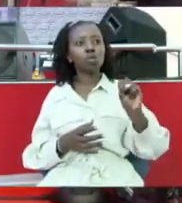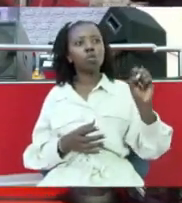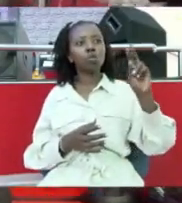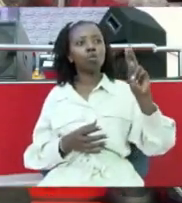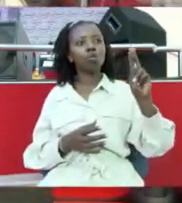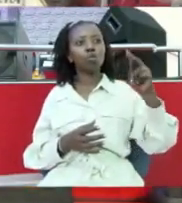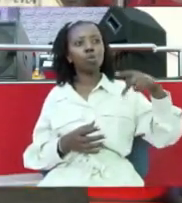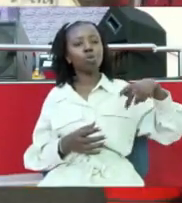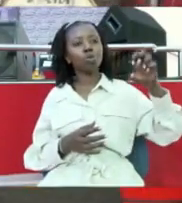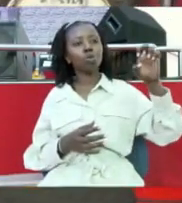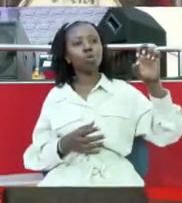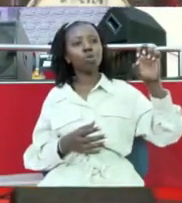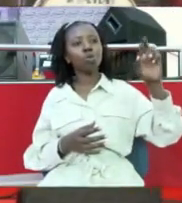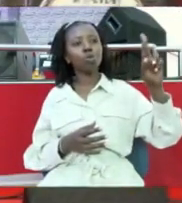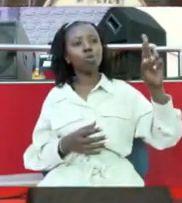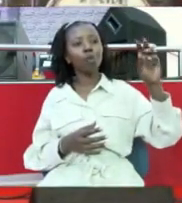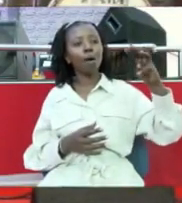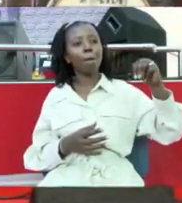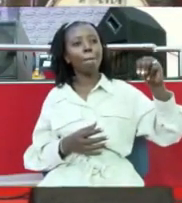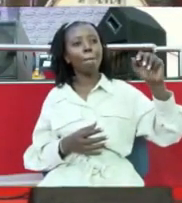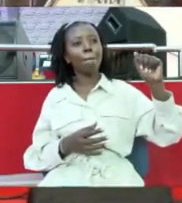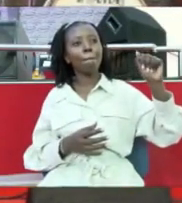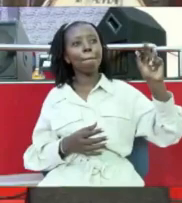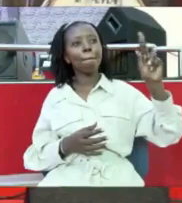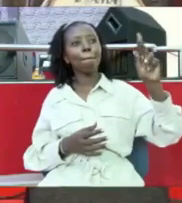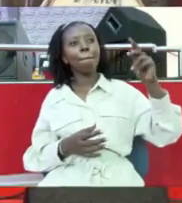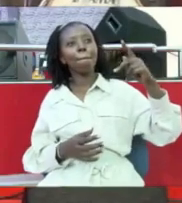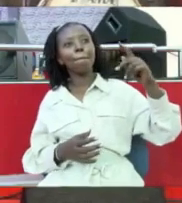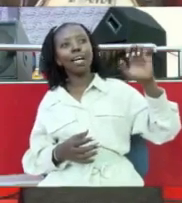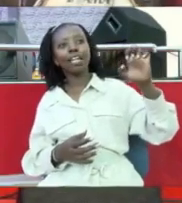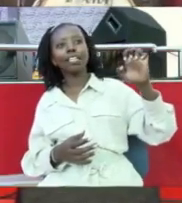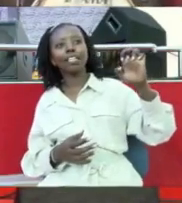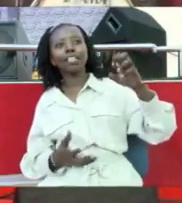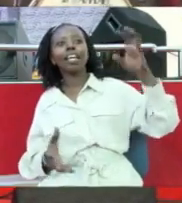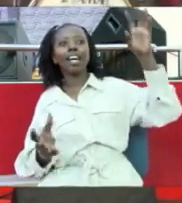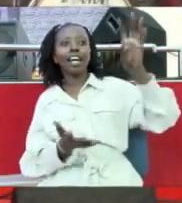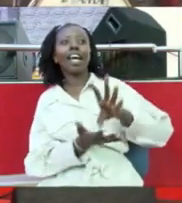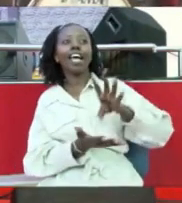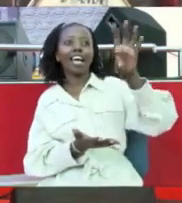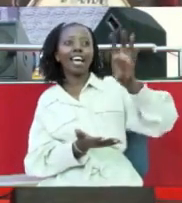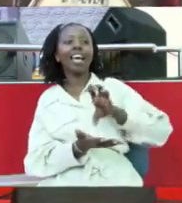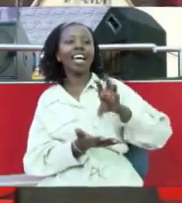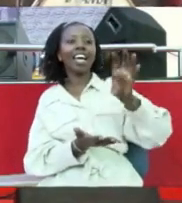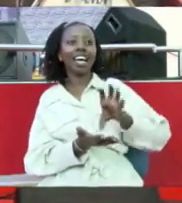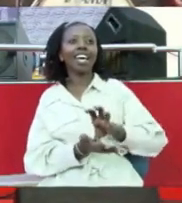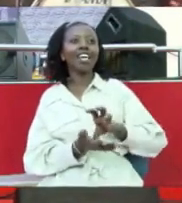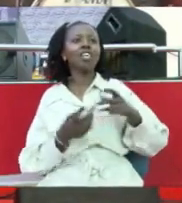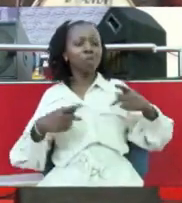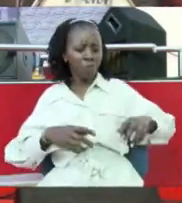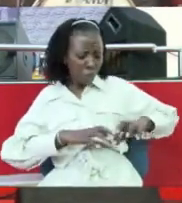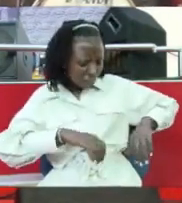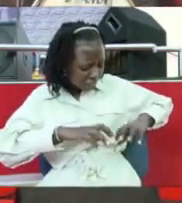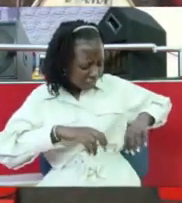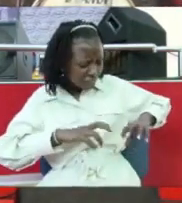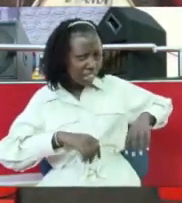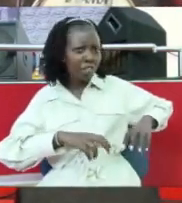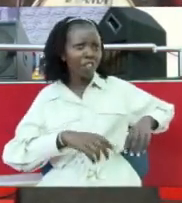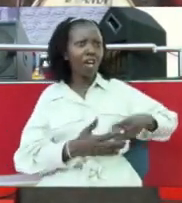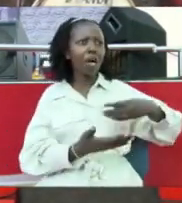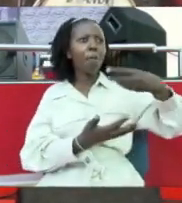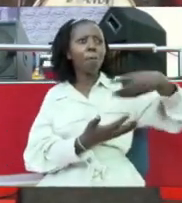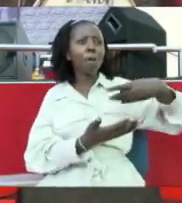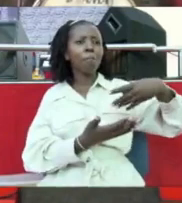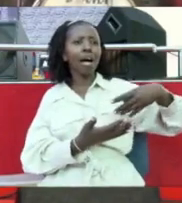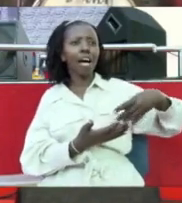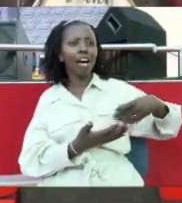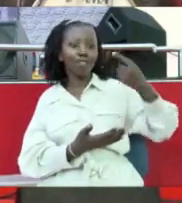is saying prepare it. Paulo anasema iandae. At saa hiyo ndio unaitafuta iko mfuko huu na kumbe mfuko